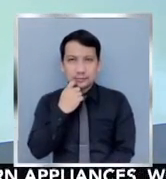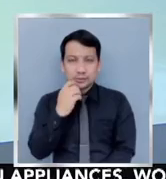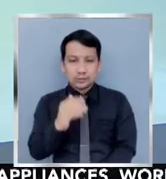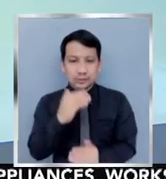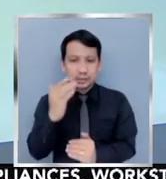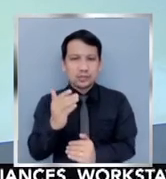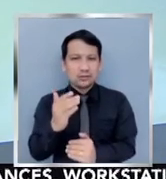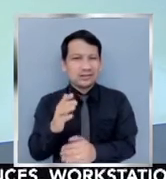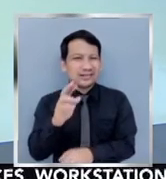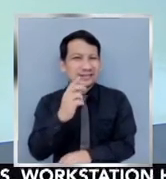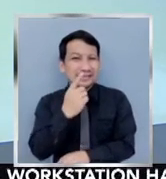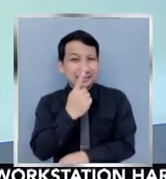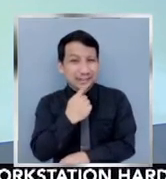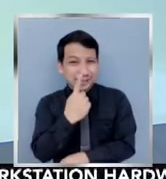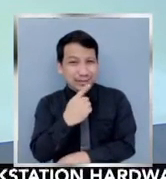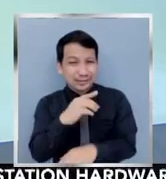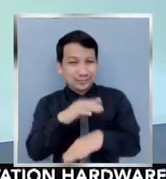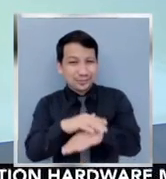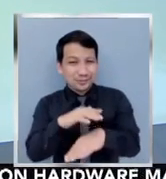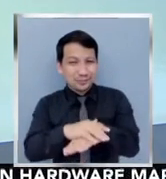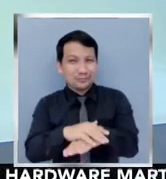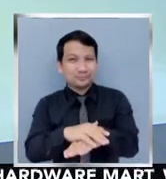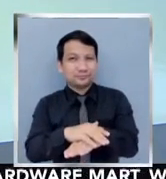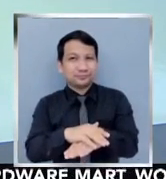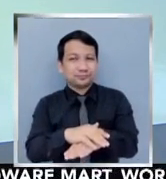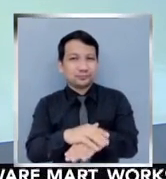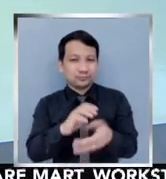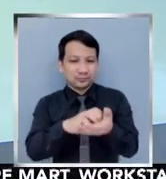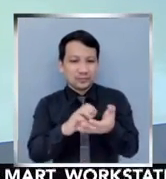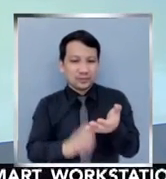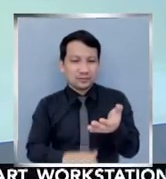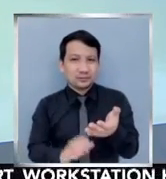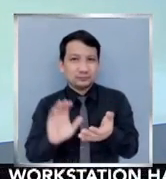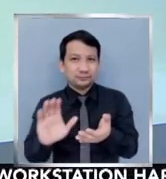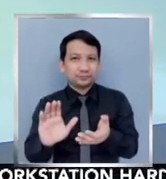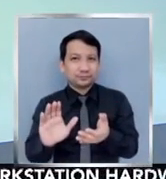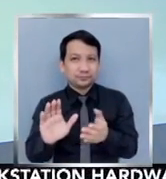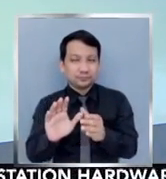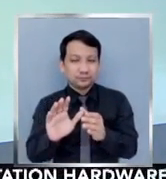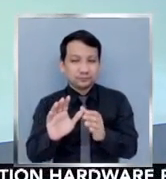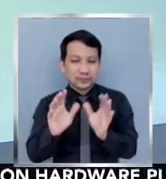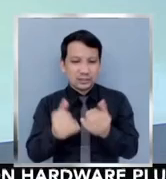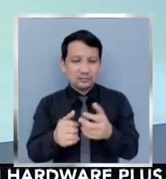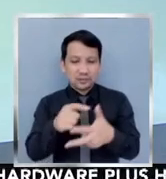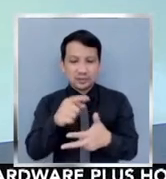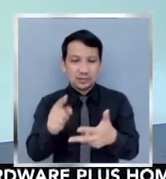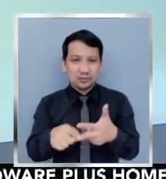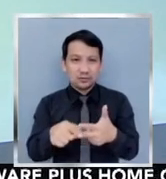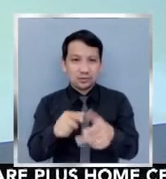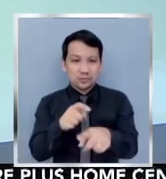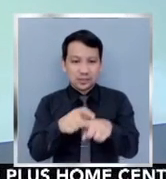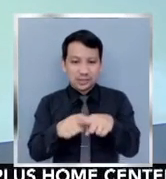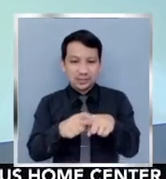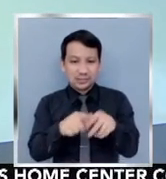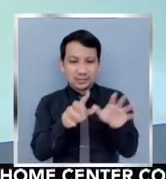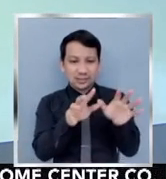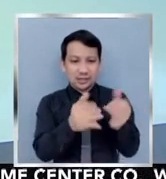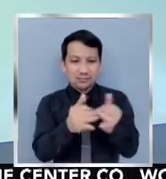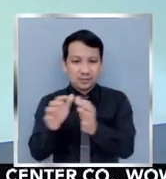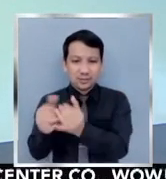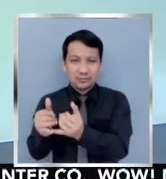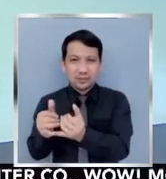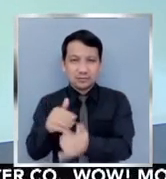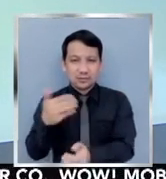red alert sa isang punto. Nabawasan din ang kapasidad ng 3 iba pang power plant. Ang investigasyon dyan ng